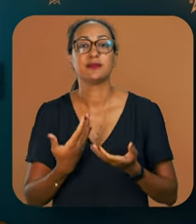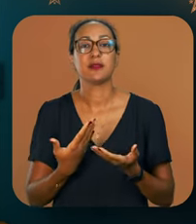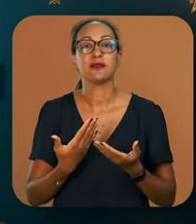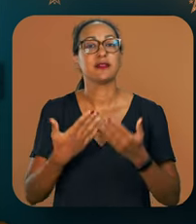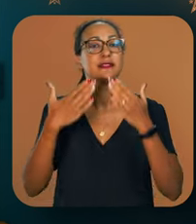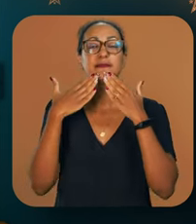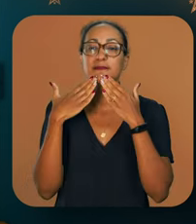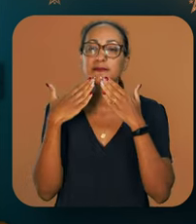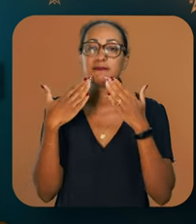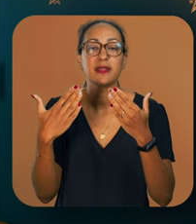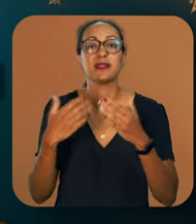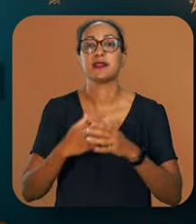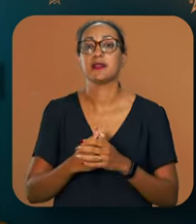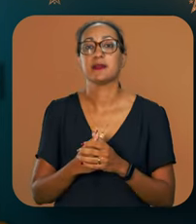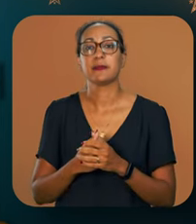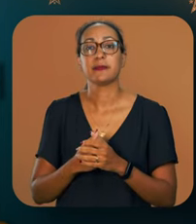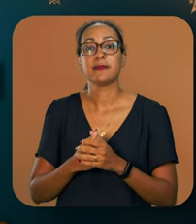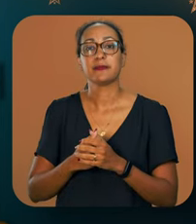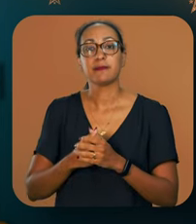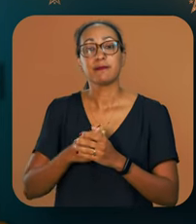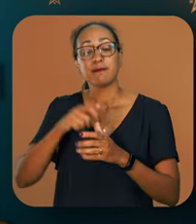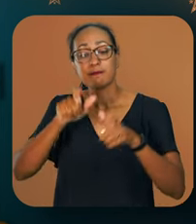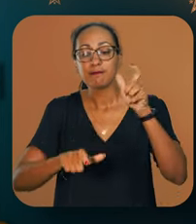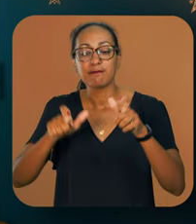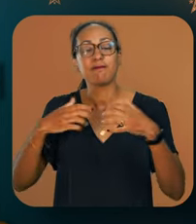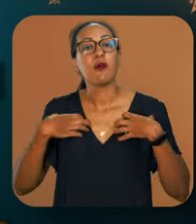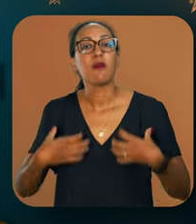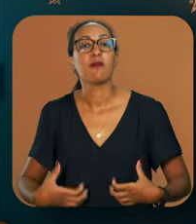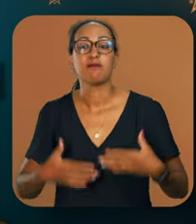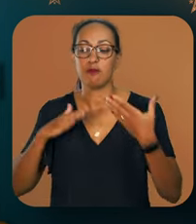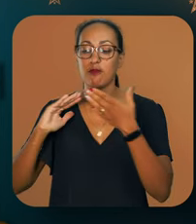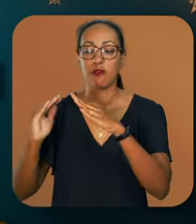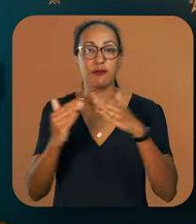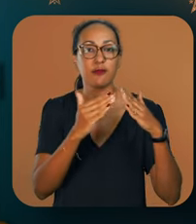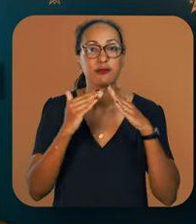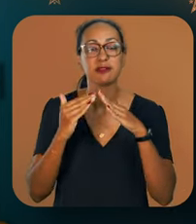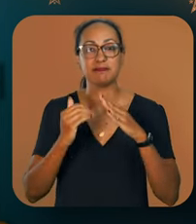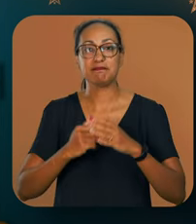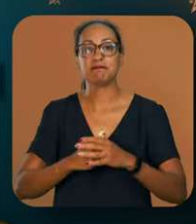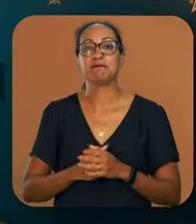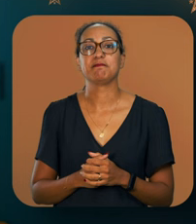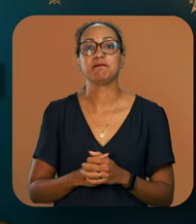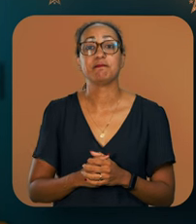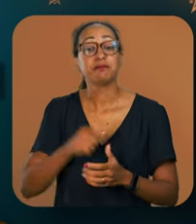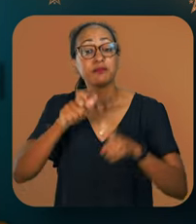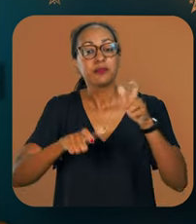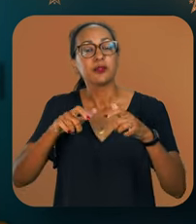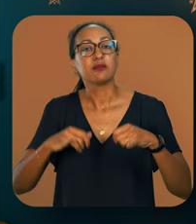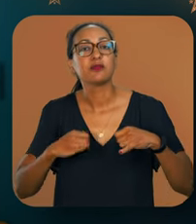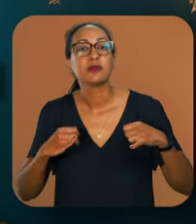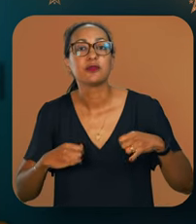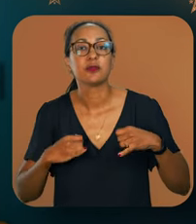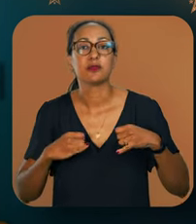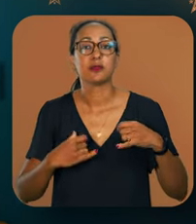profonde gratitude à chaque membre de notre communauté qu'il s'agisse des jeunes générations